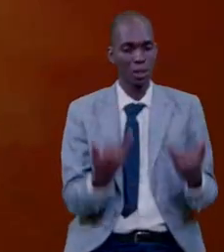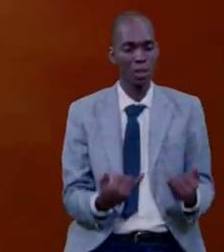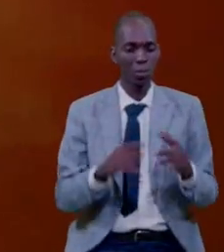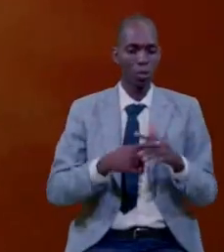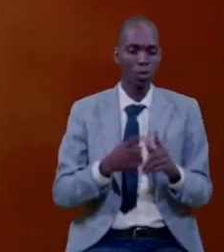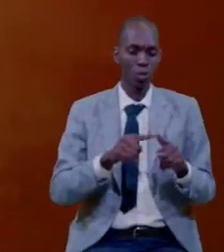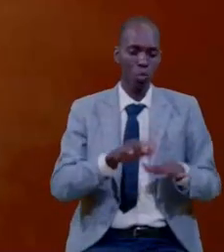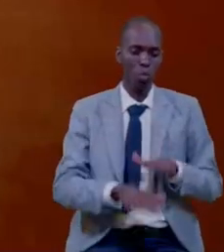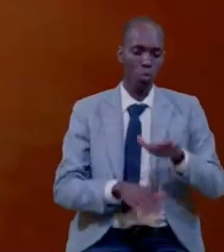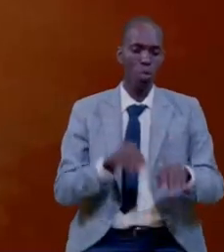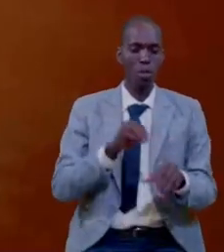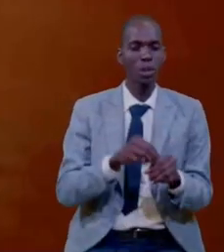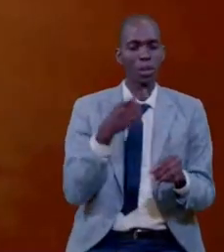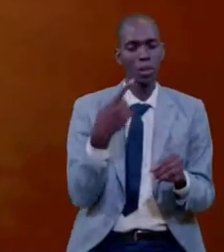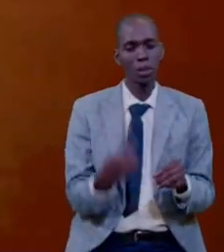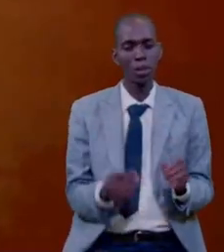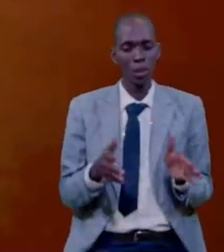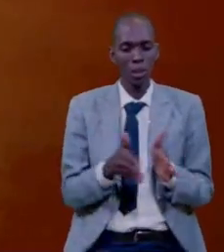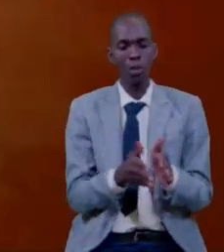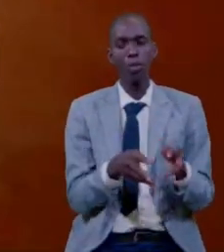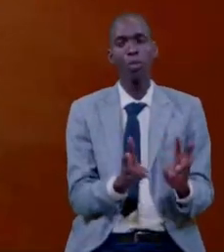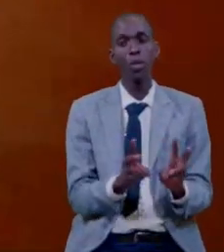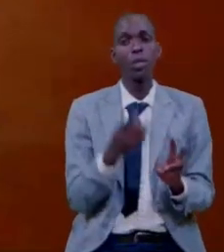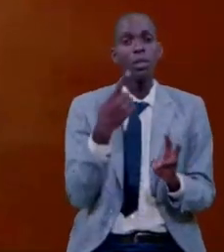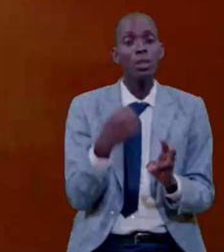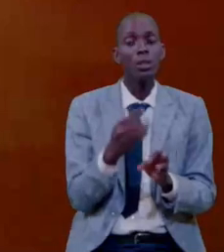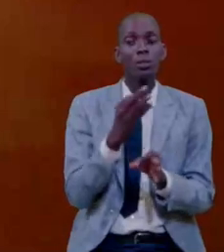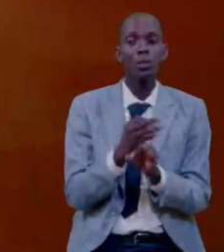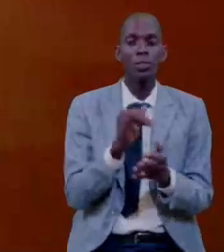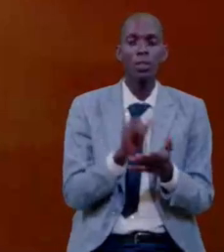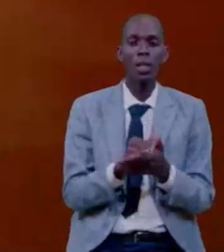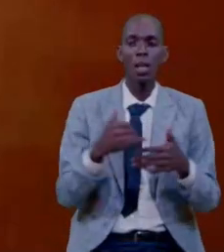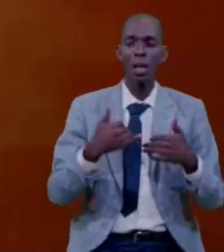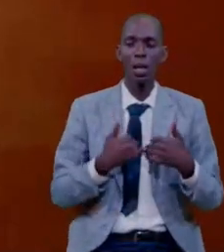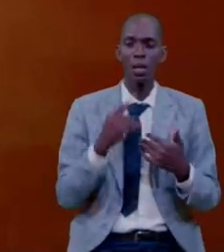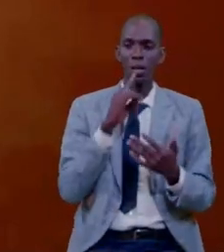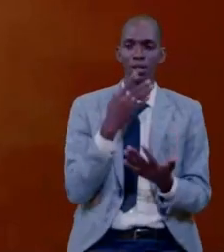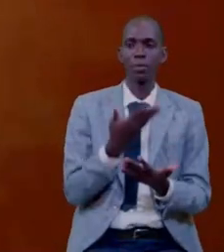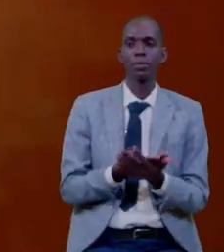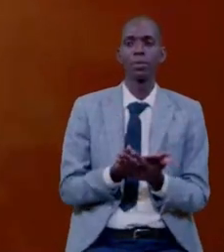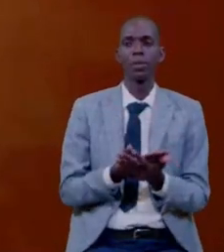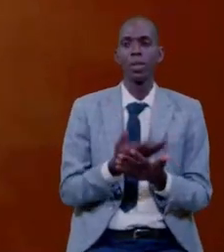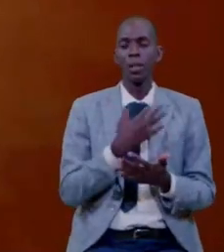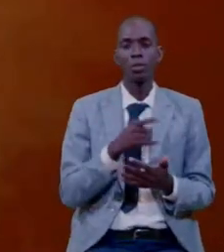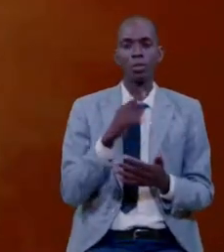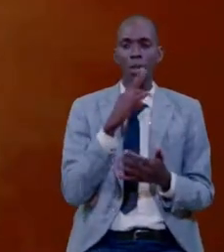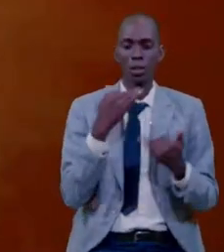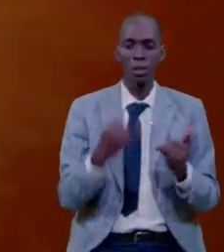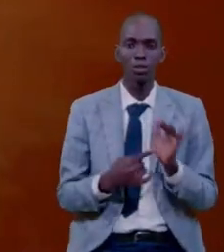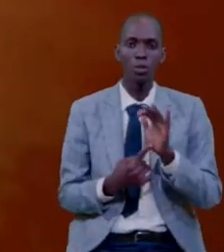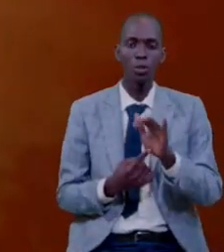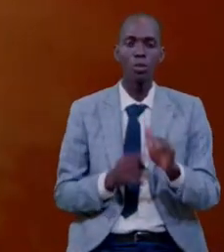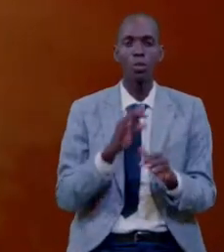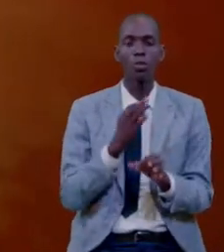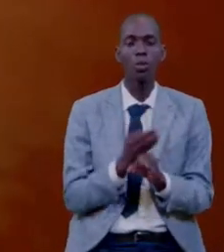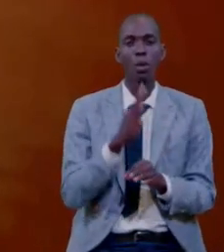foi qui a l'évidence que réellement vous êtes entré et maintenant vous exprimez votre foi